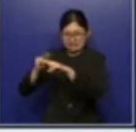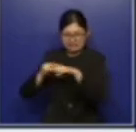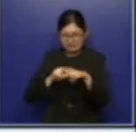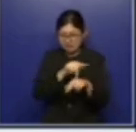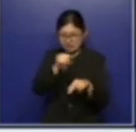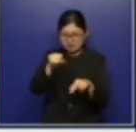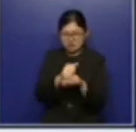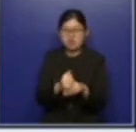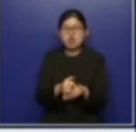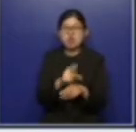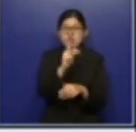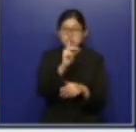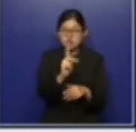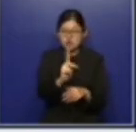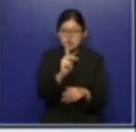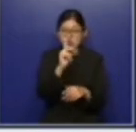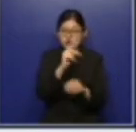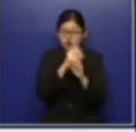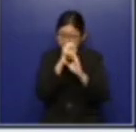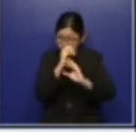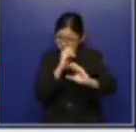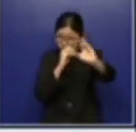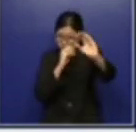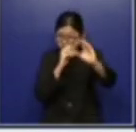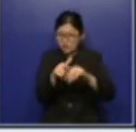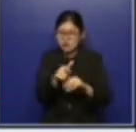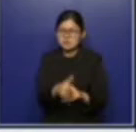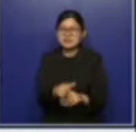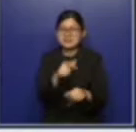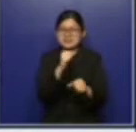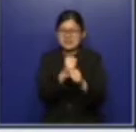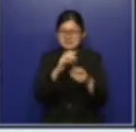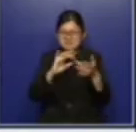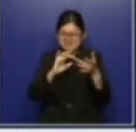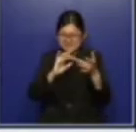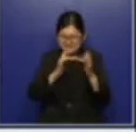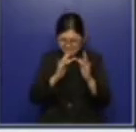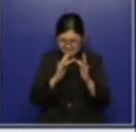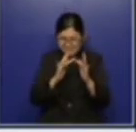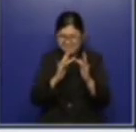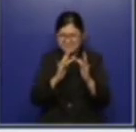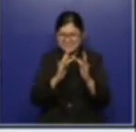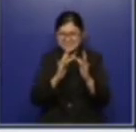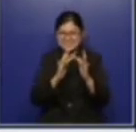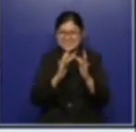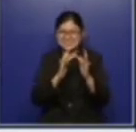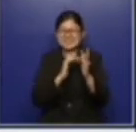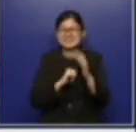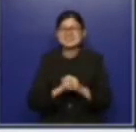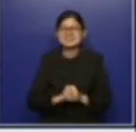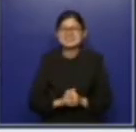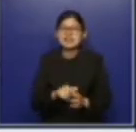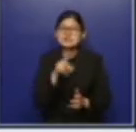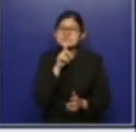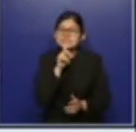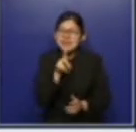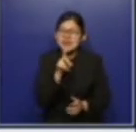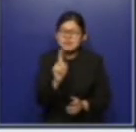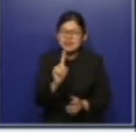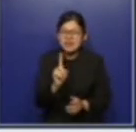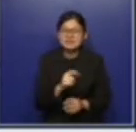กสทช.เป็นผู้ทำเน็ตประชารัฐอีกครับคำถามก็คือว่าท่านประธ